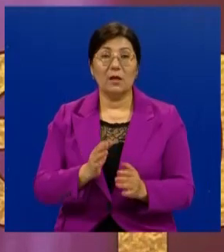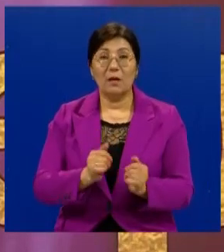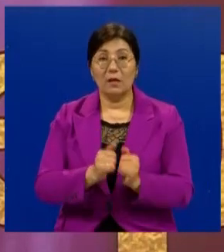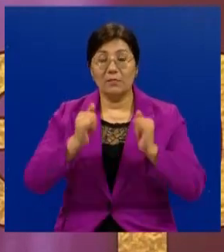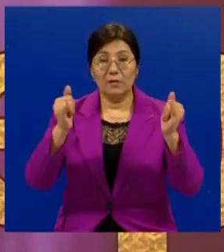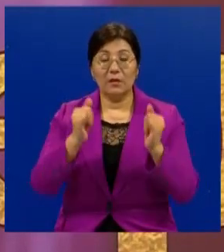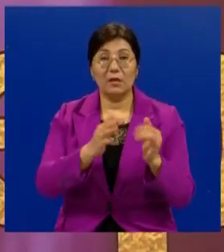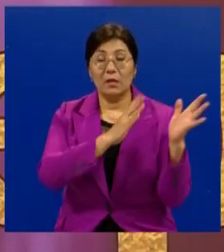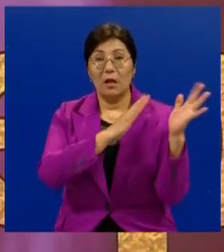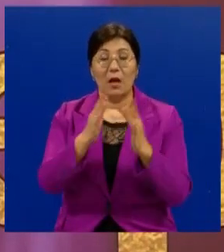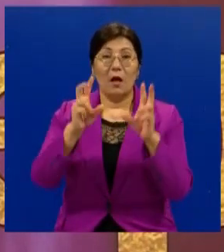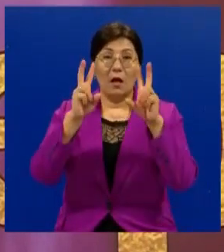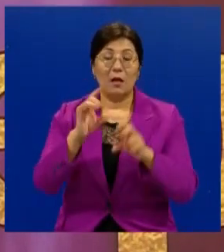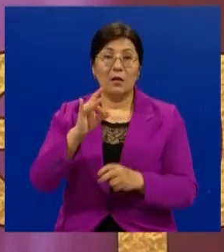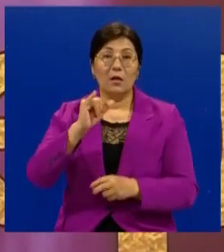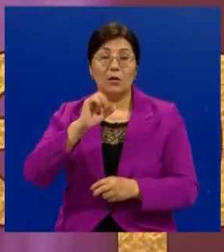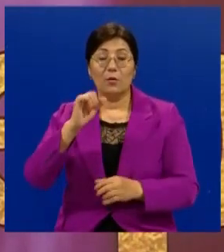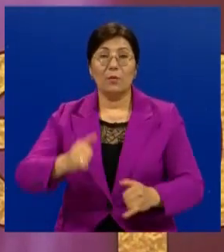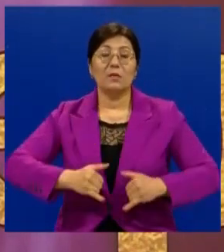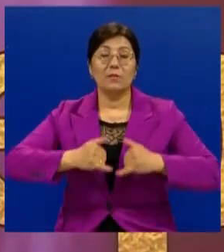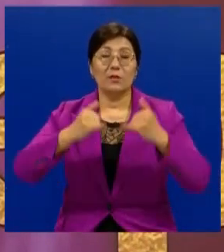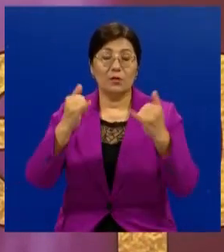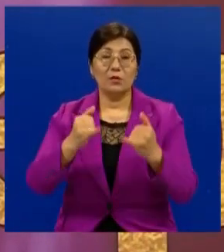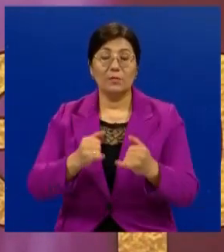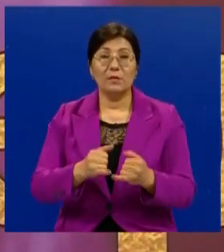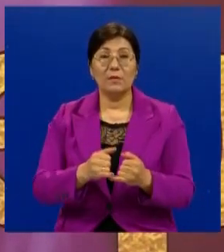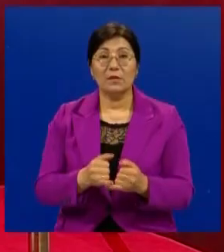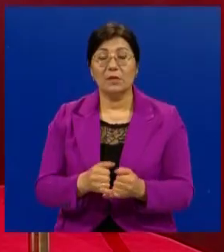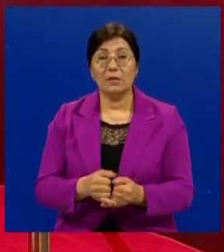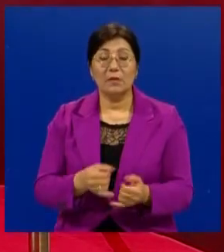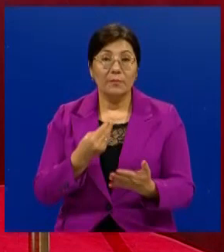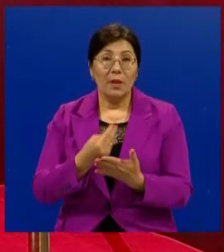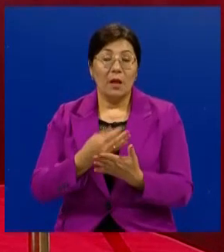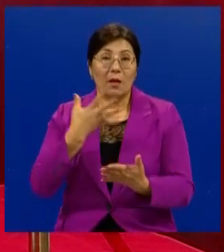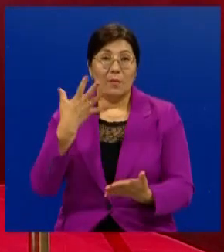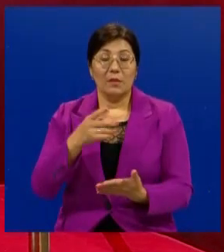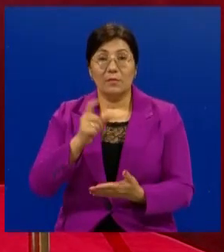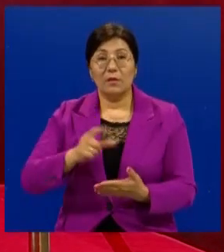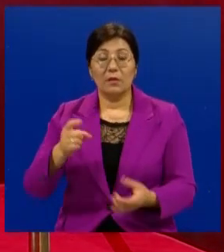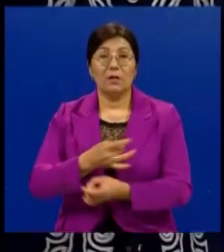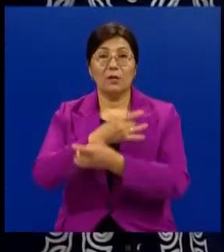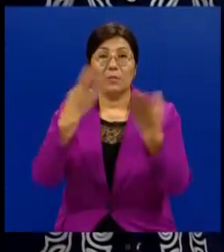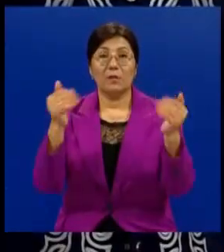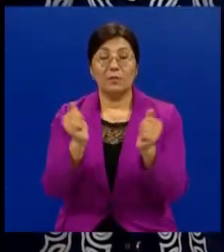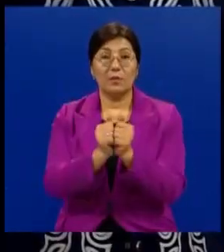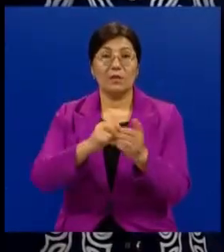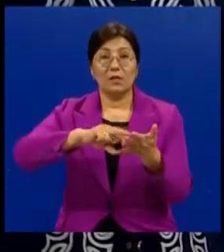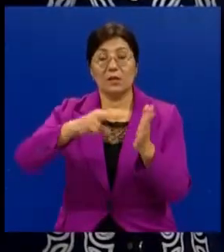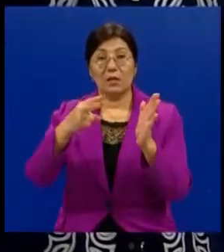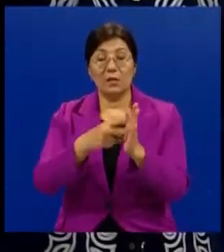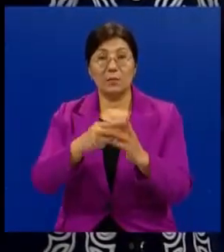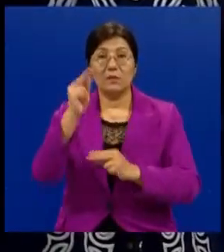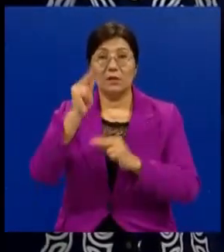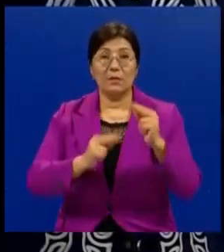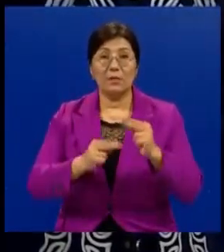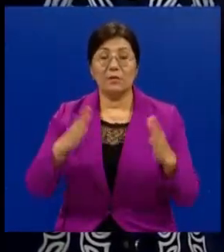деятелям культуры. Я уверен, что она станет местом притяжения творческих людей. Также глава региона сообщил, что в ближайших планах властей строительство